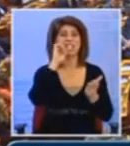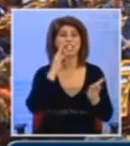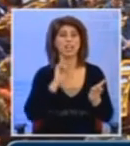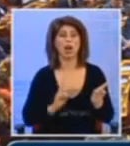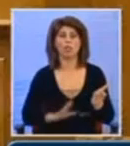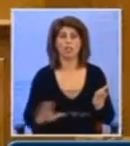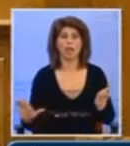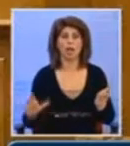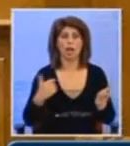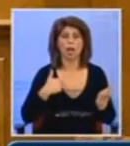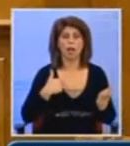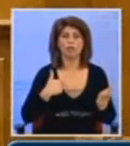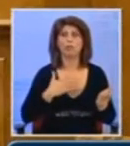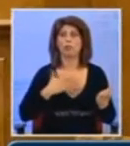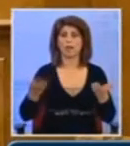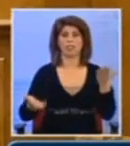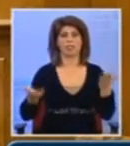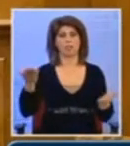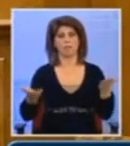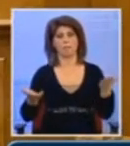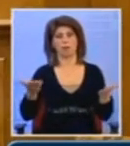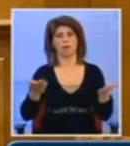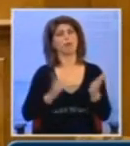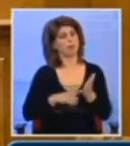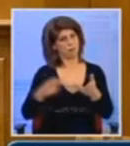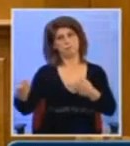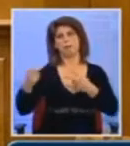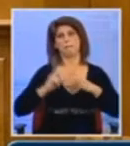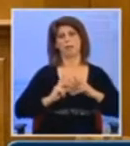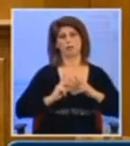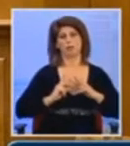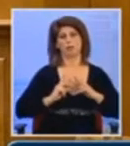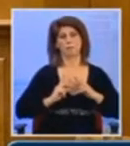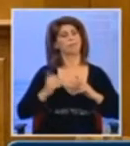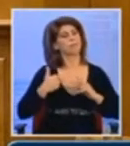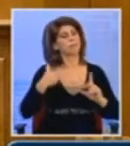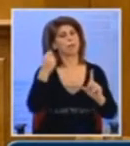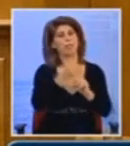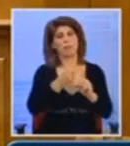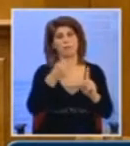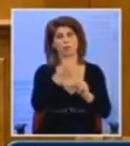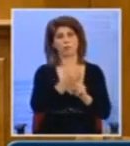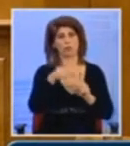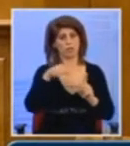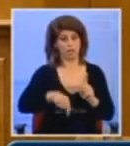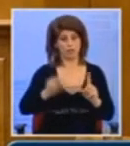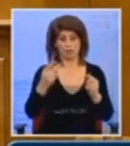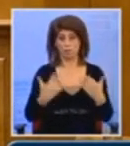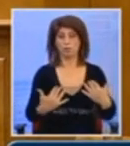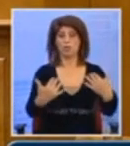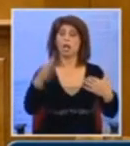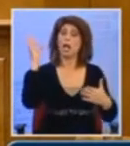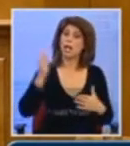μας δίλημα και θα πρέπει να δώσετε μια απάντηση. Εμείς θα υπερασπιστούμε σε αυτή τη Βουλή